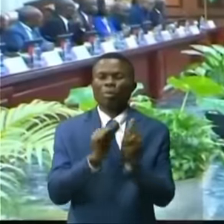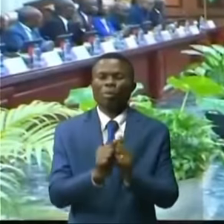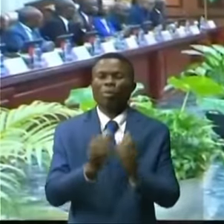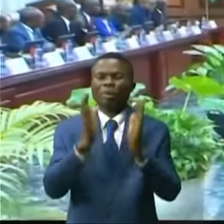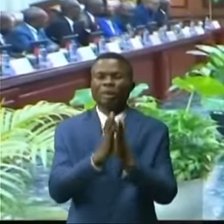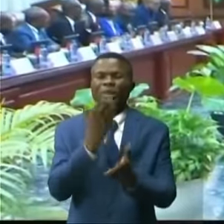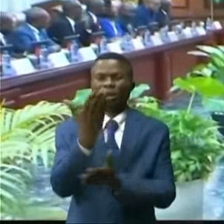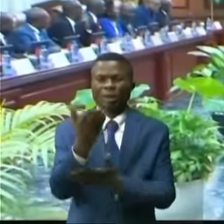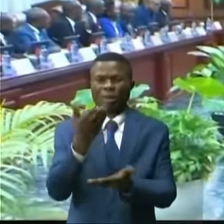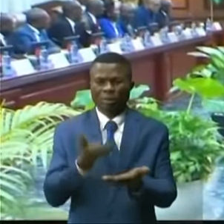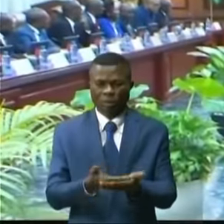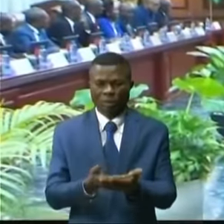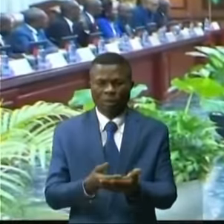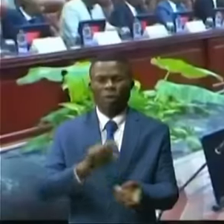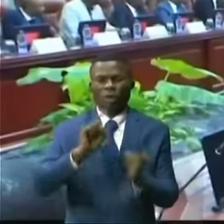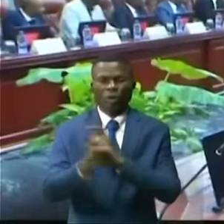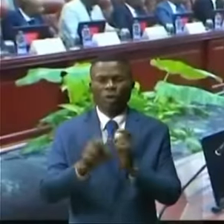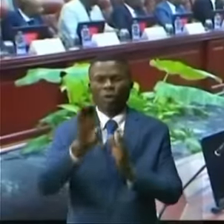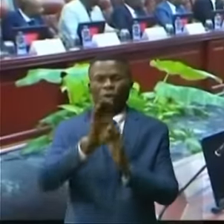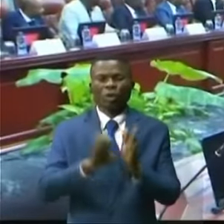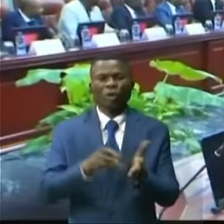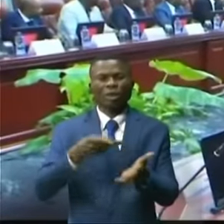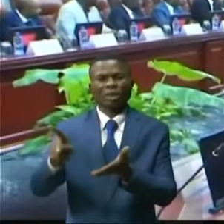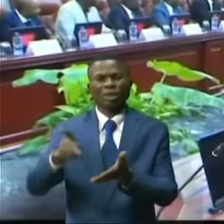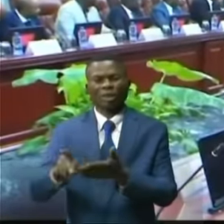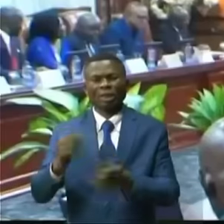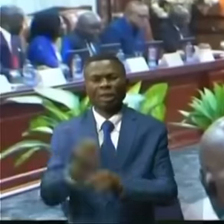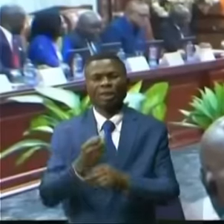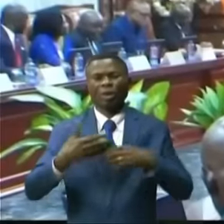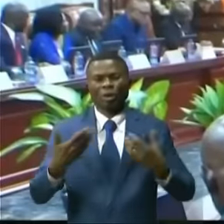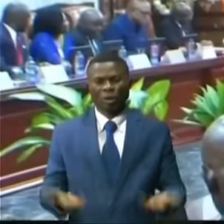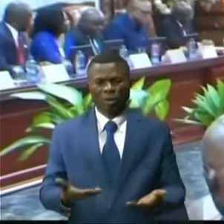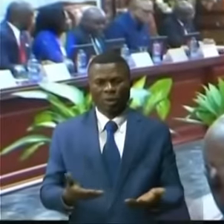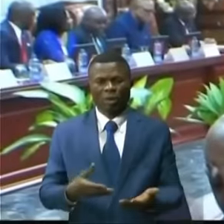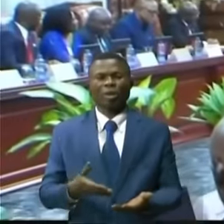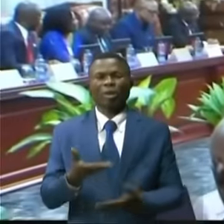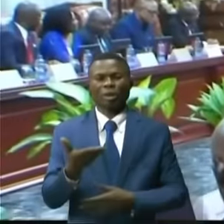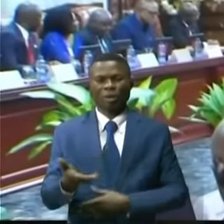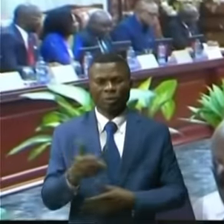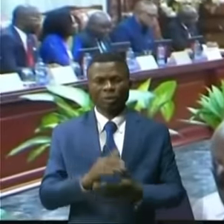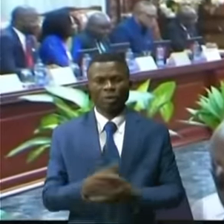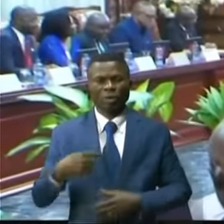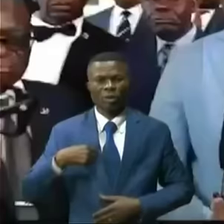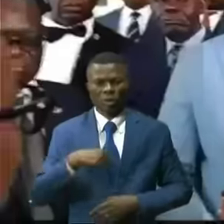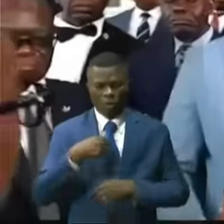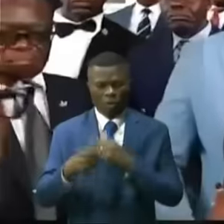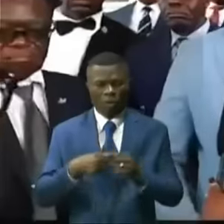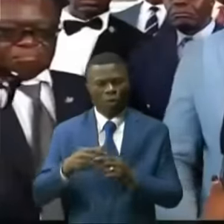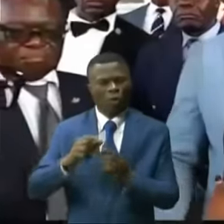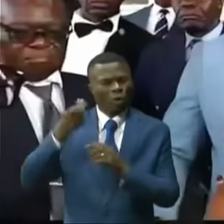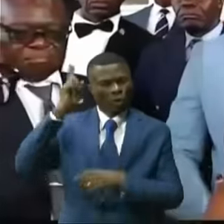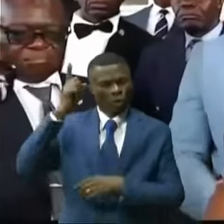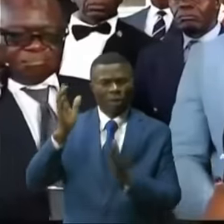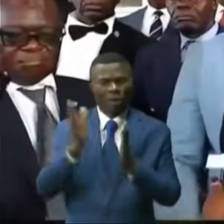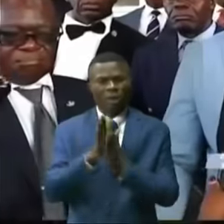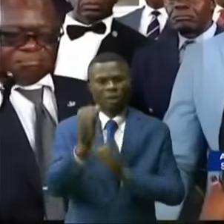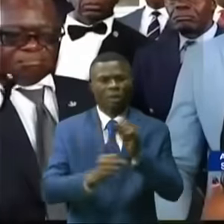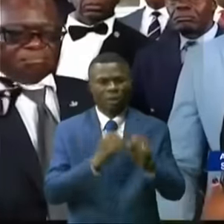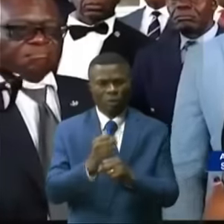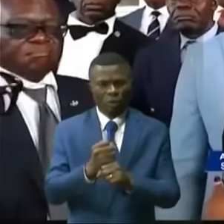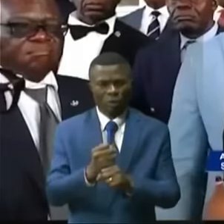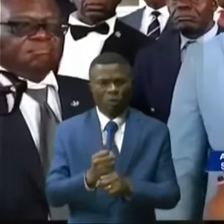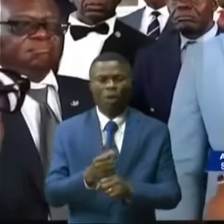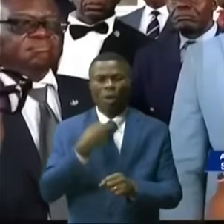lesquelles l'amélioration de leurs conditions professionnelles et salarial nous sommes partis de très ça fait plus de 10 ans que nous sommes sur ce